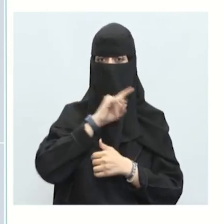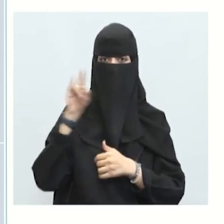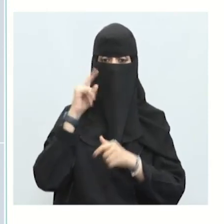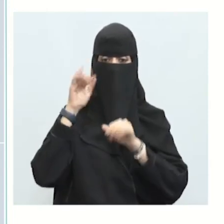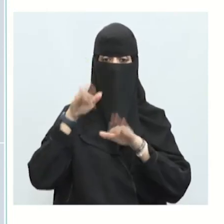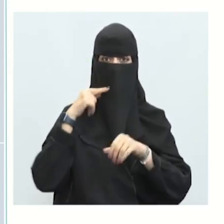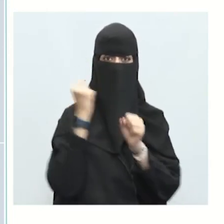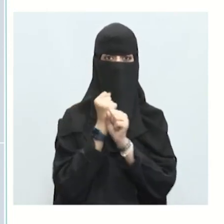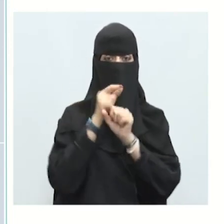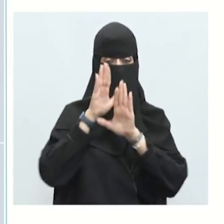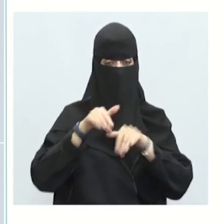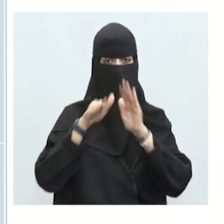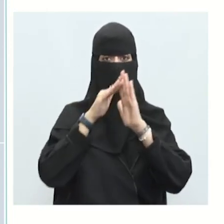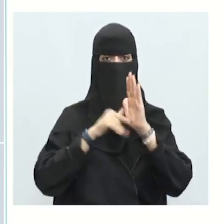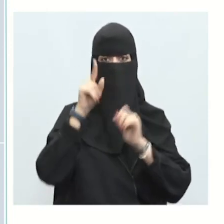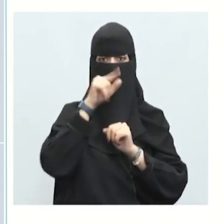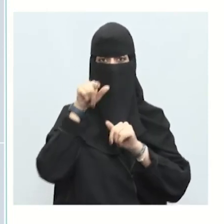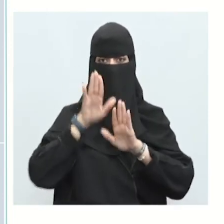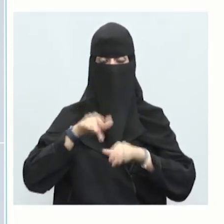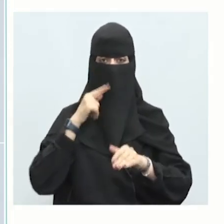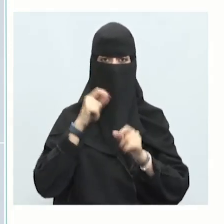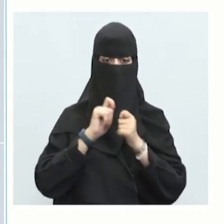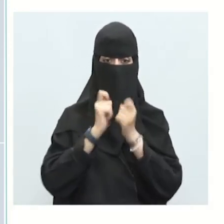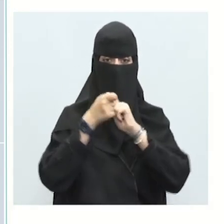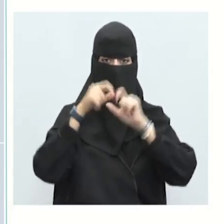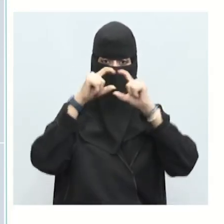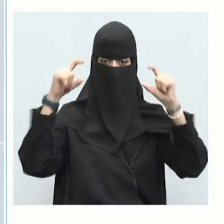البرنامج وجود خطا في صياغه الامر